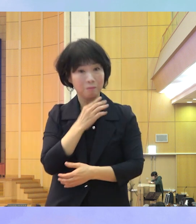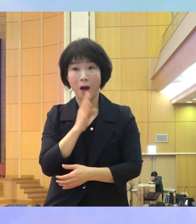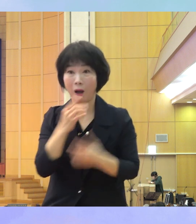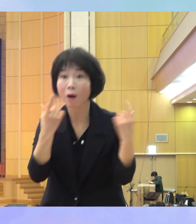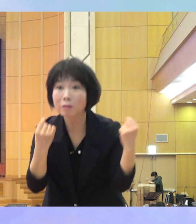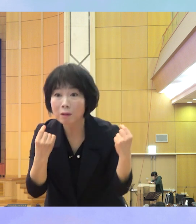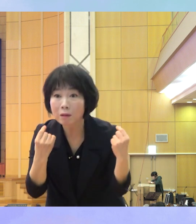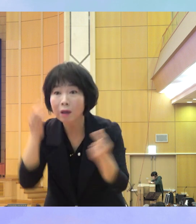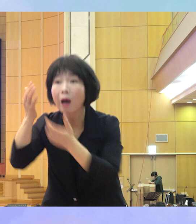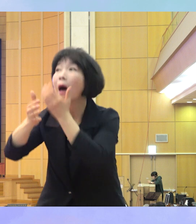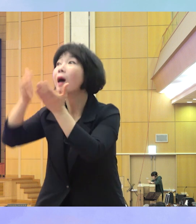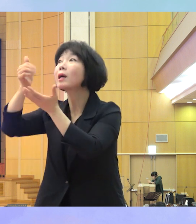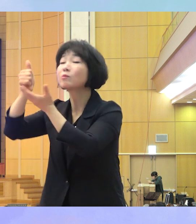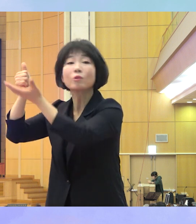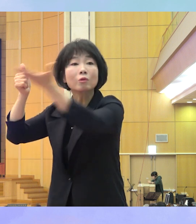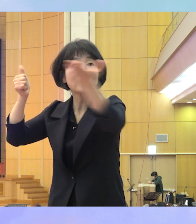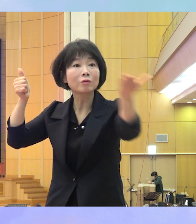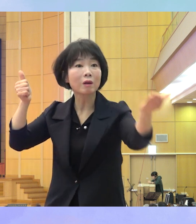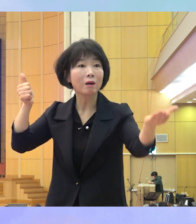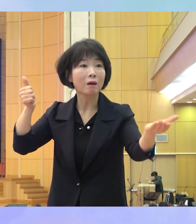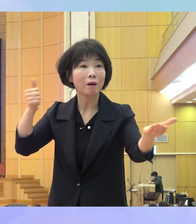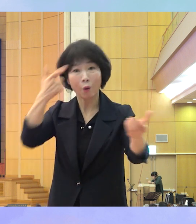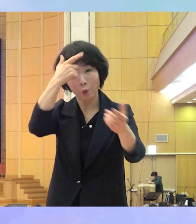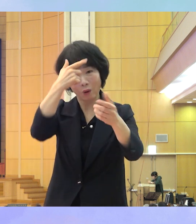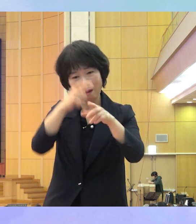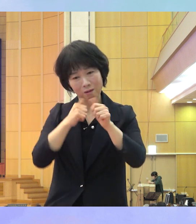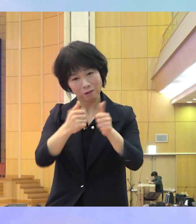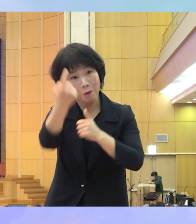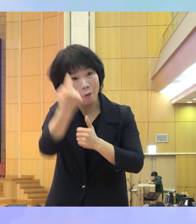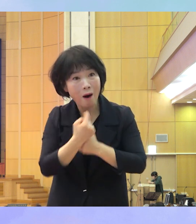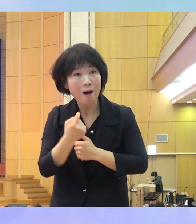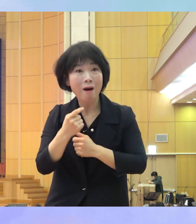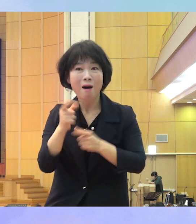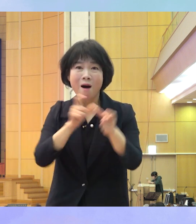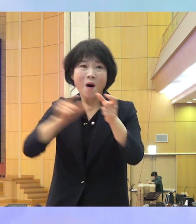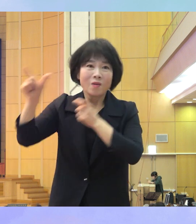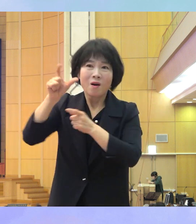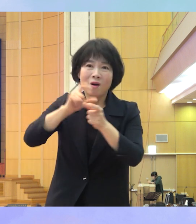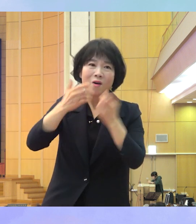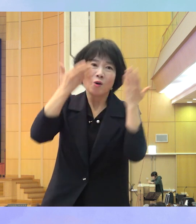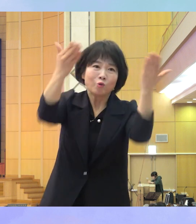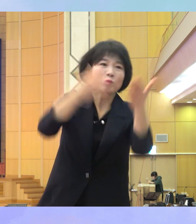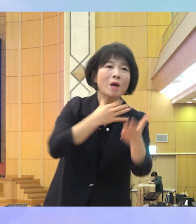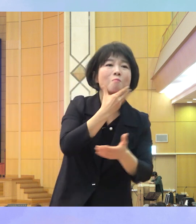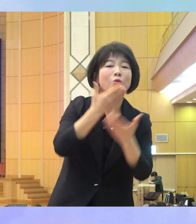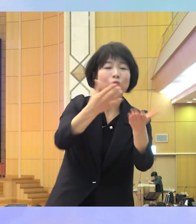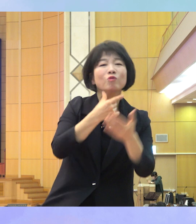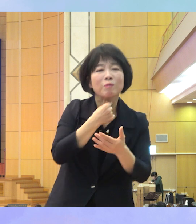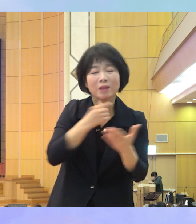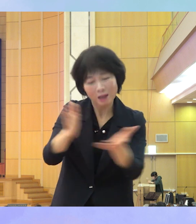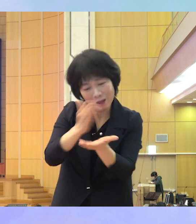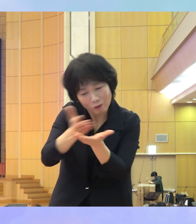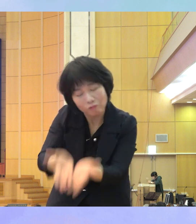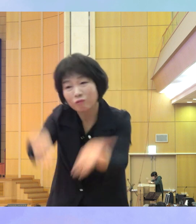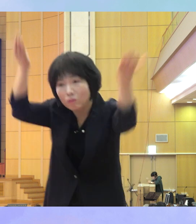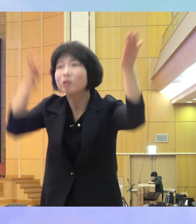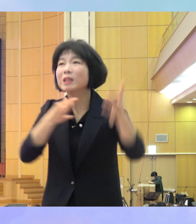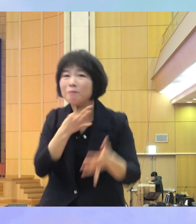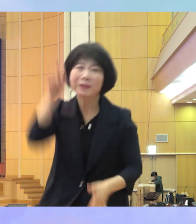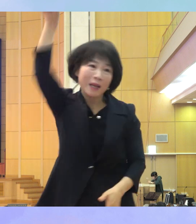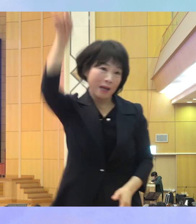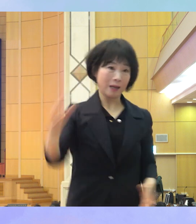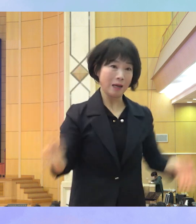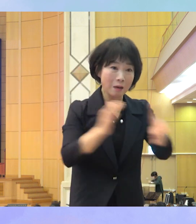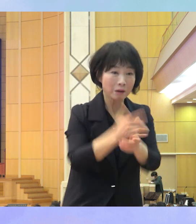부모님의 생각인처럼 육신의 부모님도 자녀를 위해서 그냥 쪼물쪼물해서 요렇게도 저렇게 해서 싸가지고 자꾸만 그냥 해서